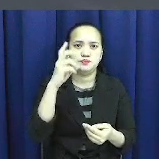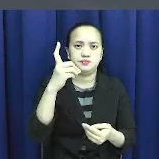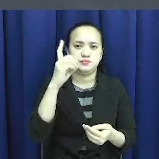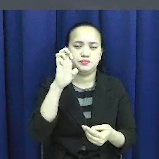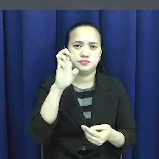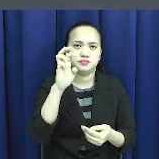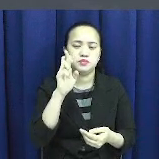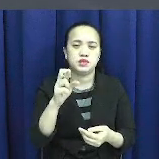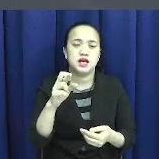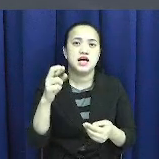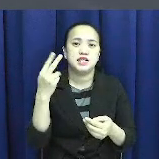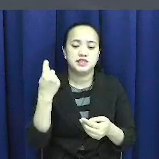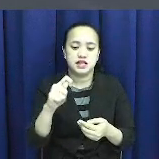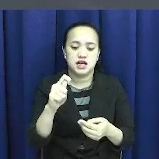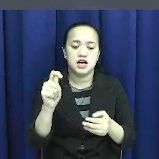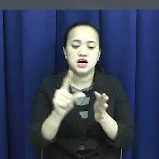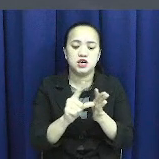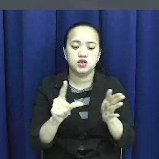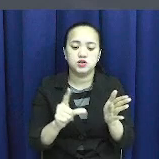ano ang